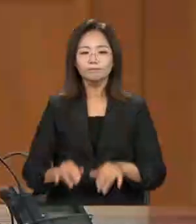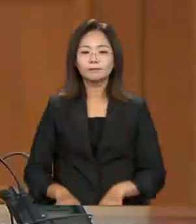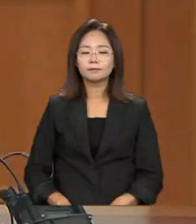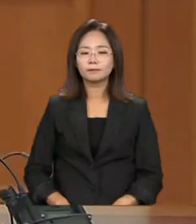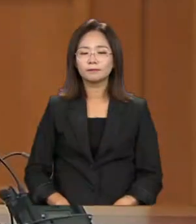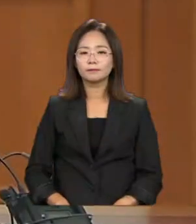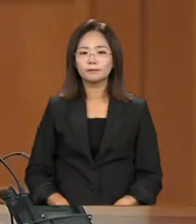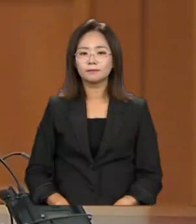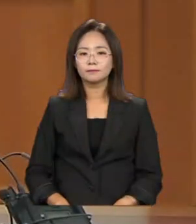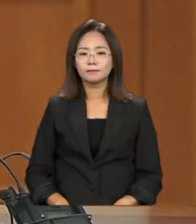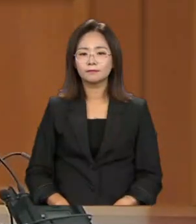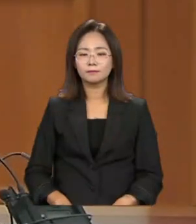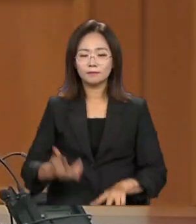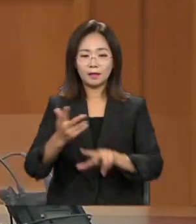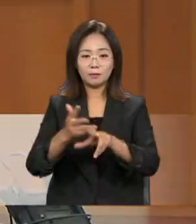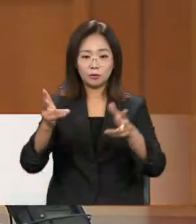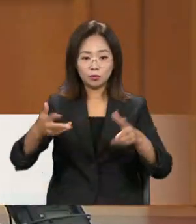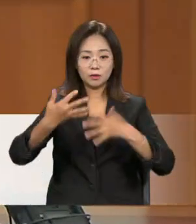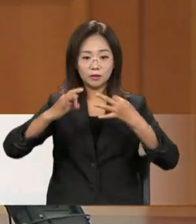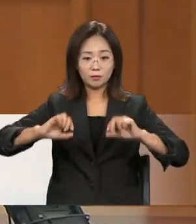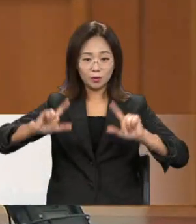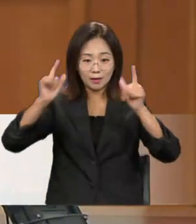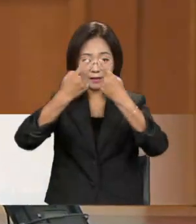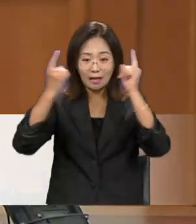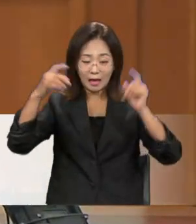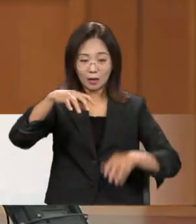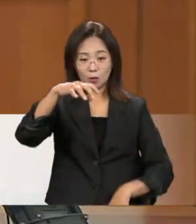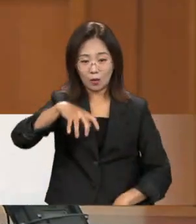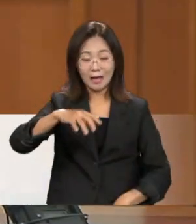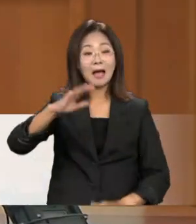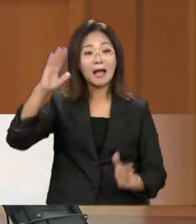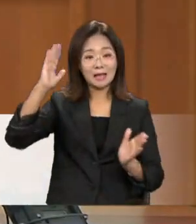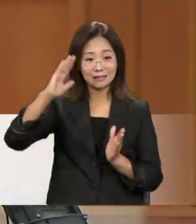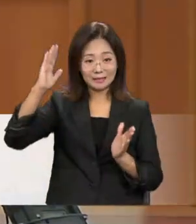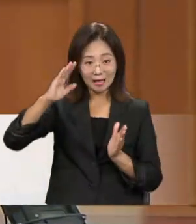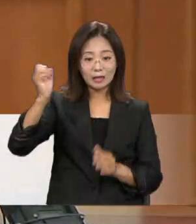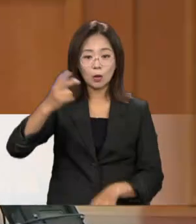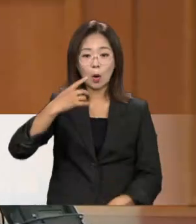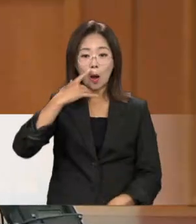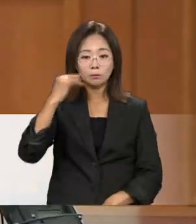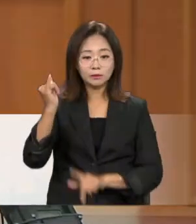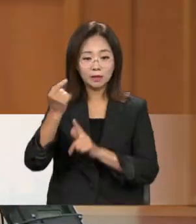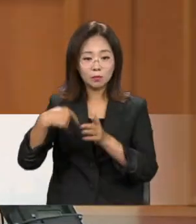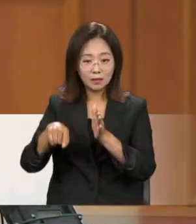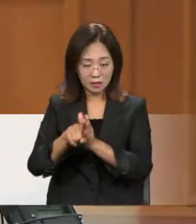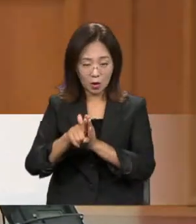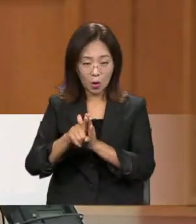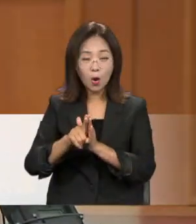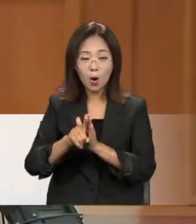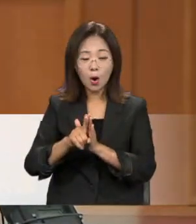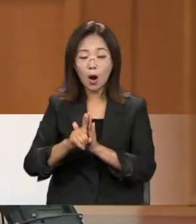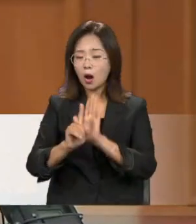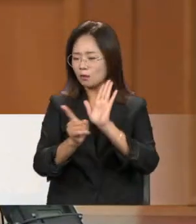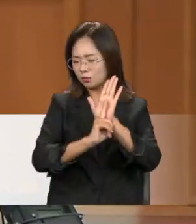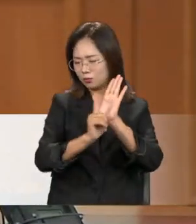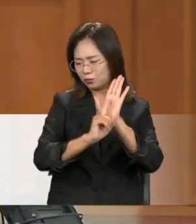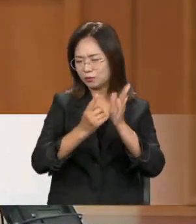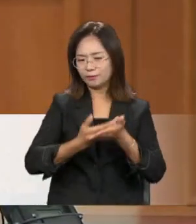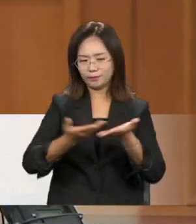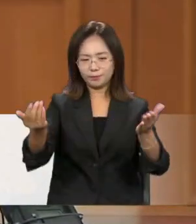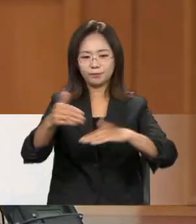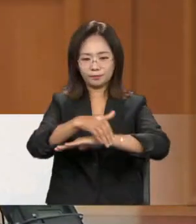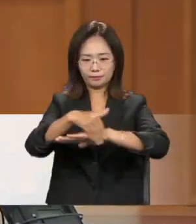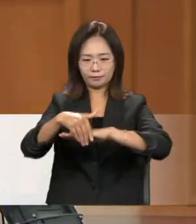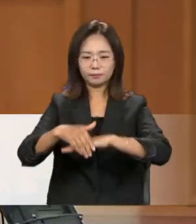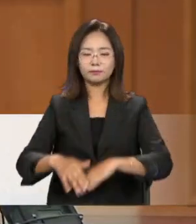있니다 이번 주 금요일 각 대학들이 수험생과 학부모님들께 모집 요강을 안내해